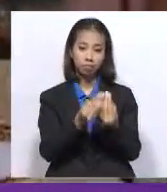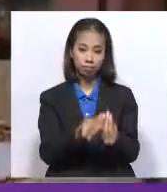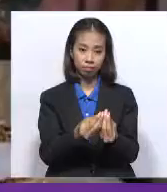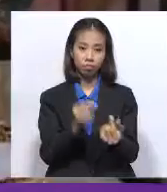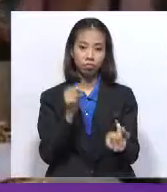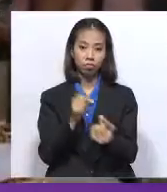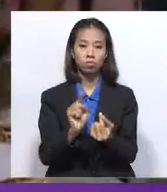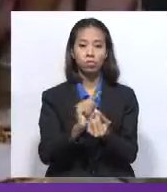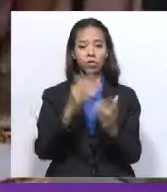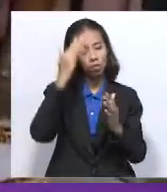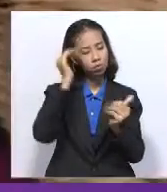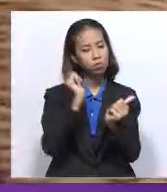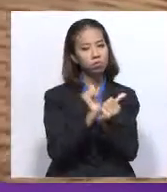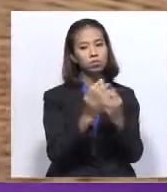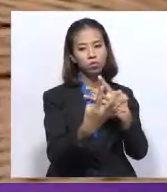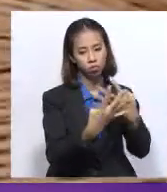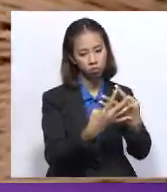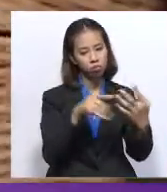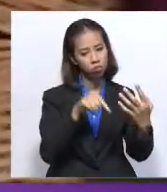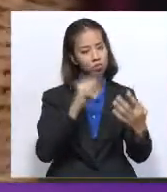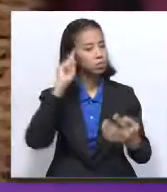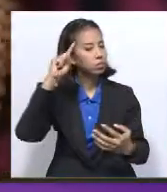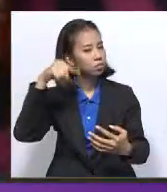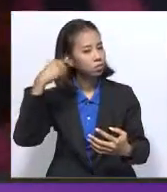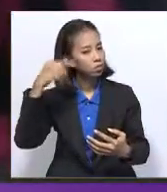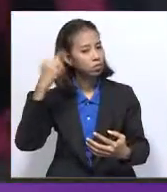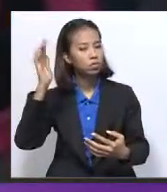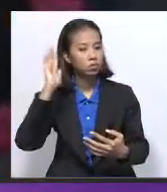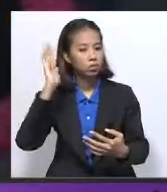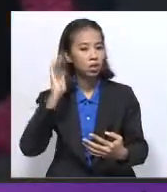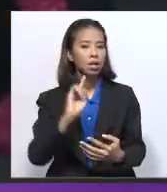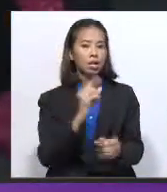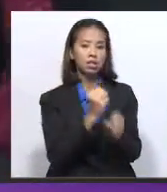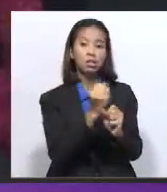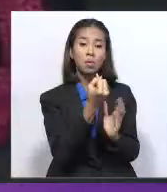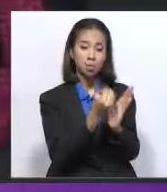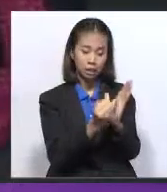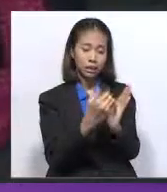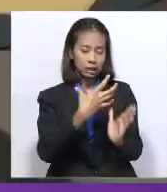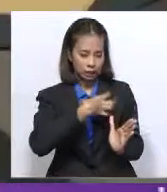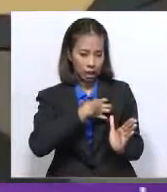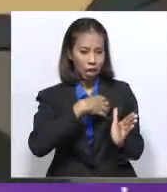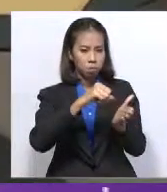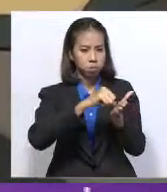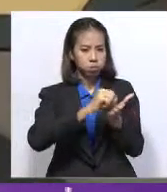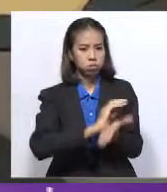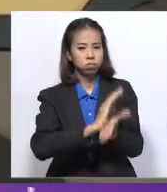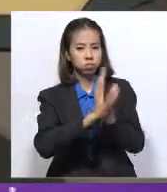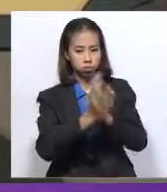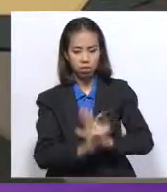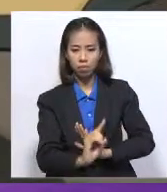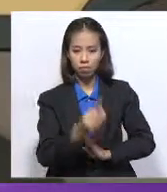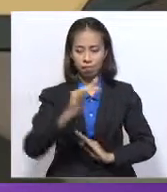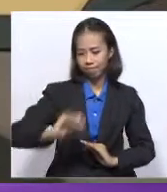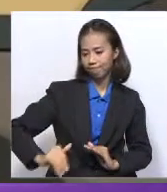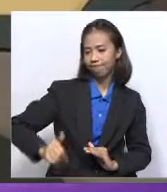ให้กำลังใจผู้ต้องขังทั้งชายหรือหญิงที่พร้อมจะแก้ไขปรับปรุงตนเองให้กลับมาเป็นคนดี